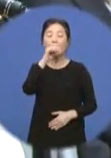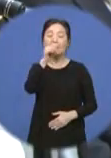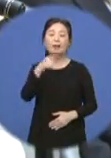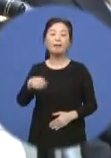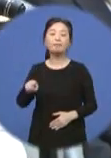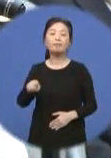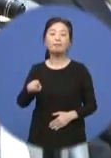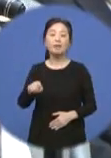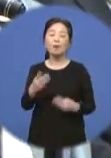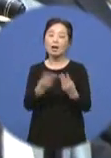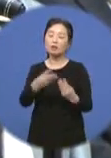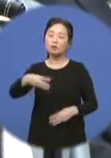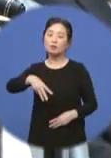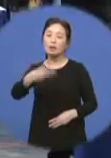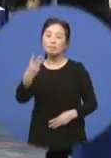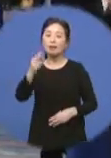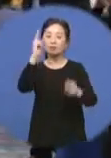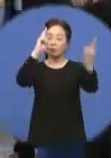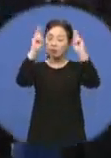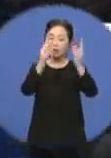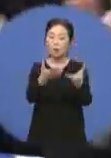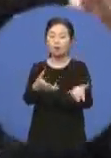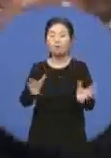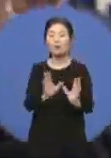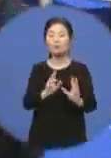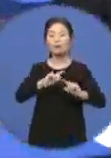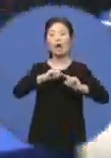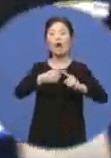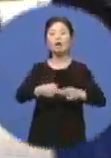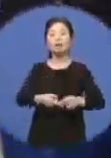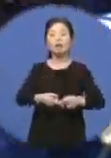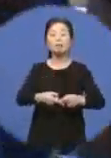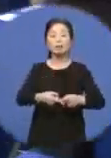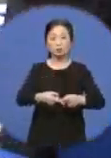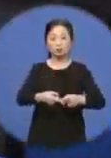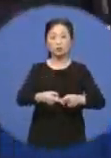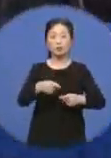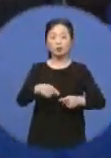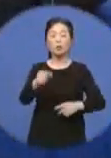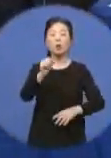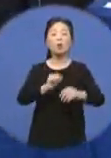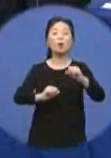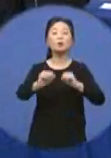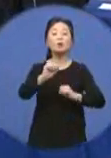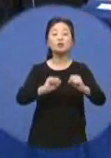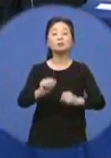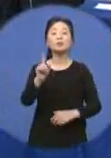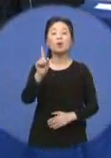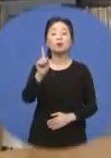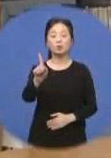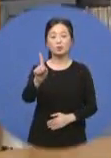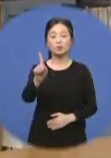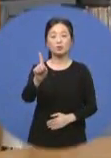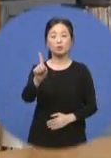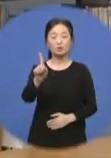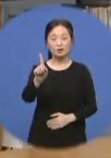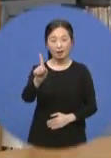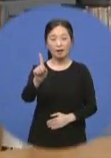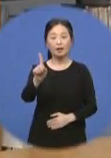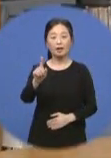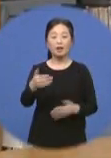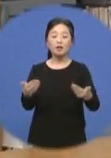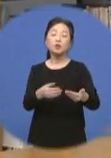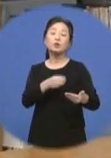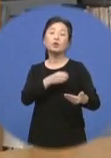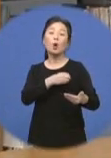企業や団体が参加しております。その、取り組みの一つとして、従業員